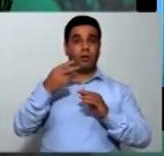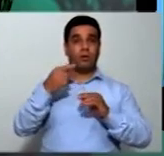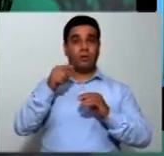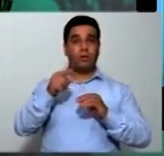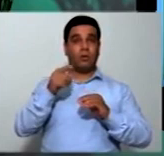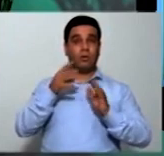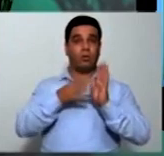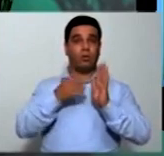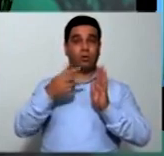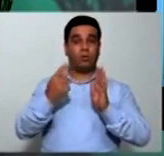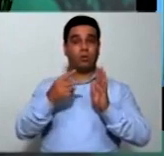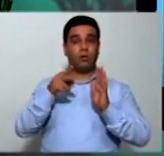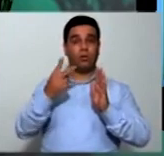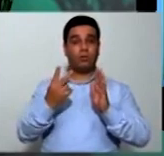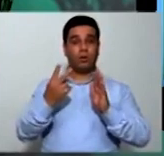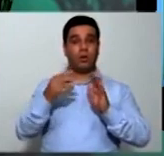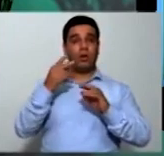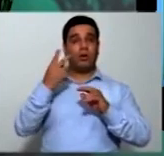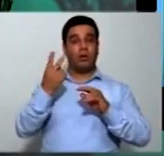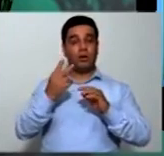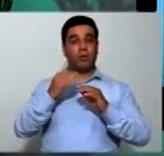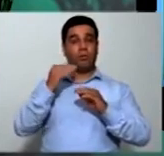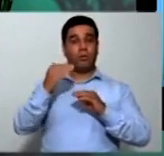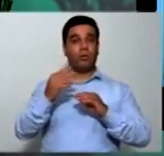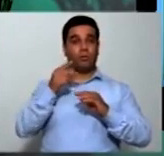1921-1922-yillarda o'tkazilgach, ikkinchi bosqich